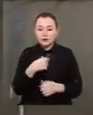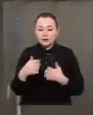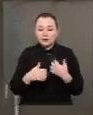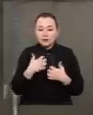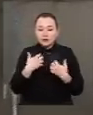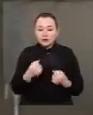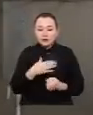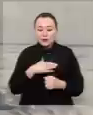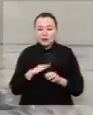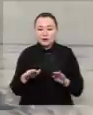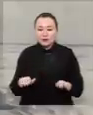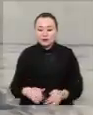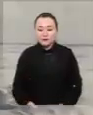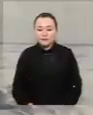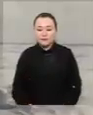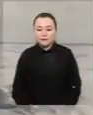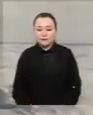беспокоит здоровье моих детей.